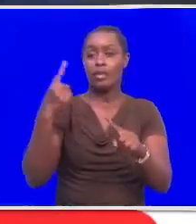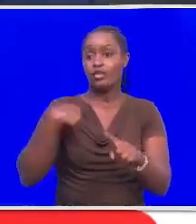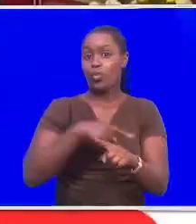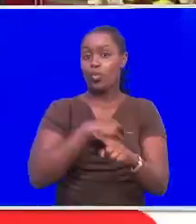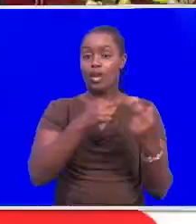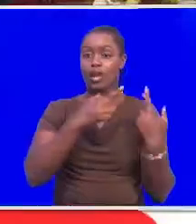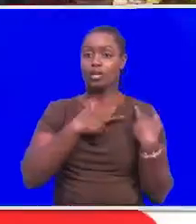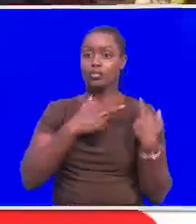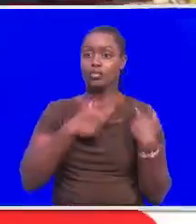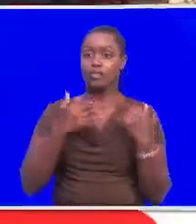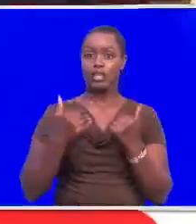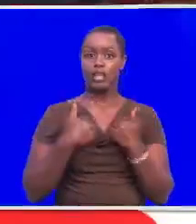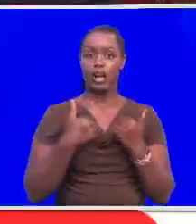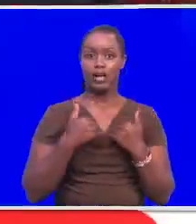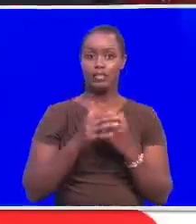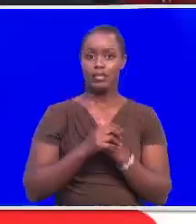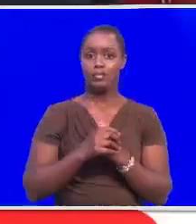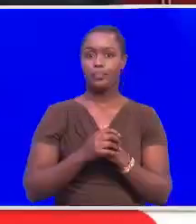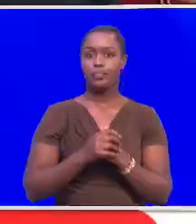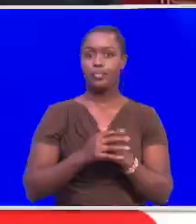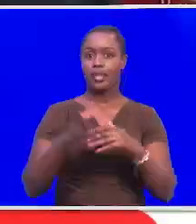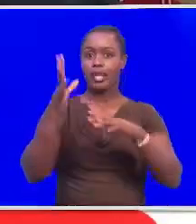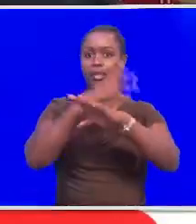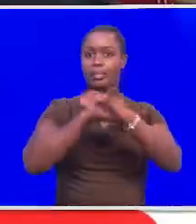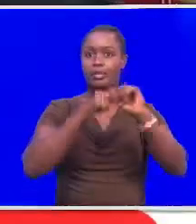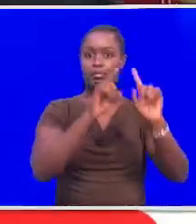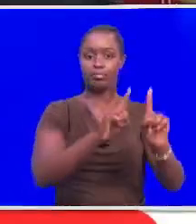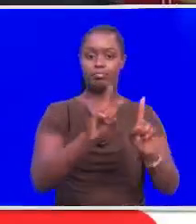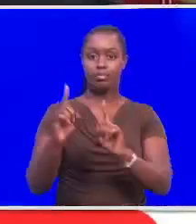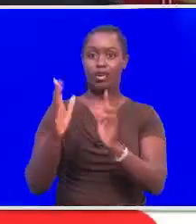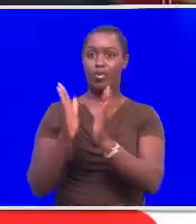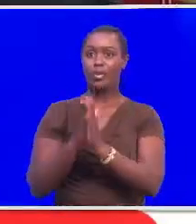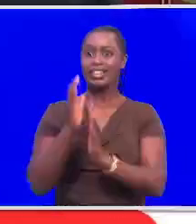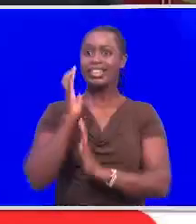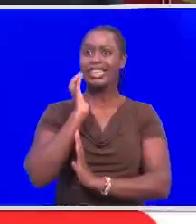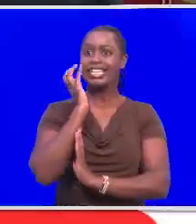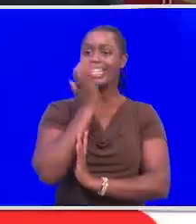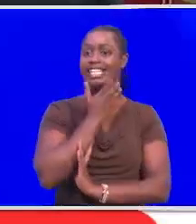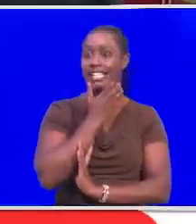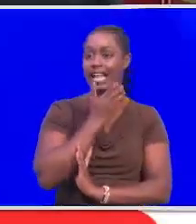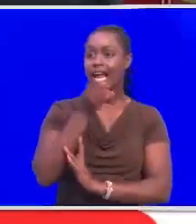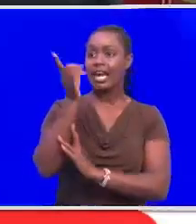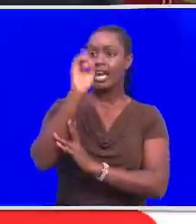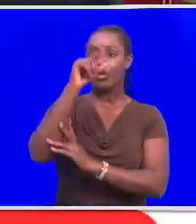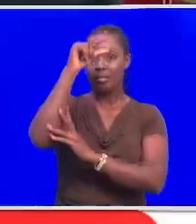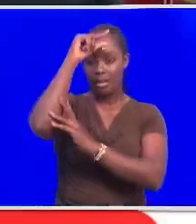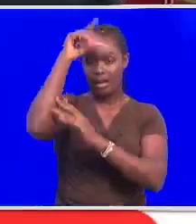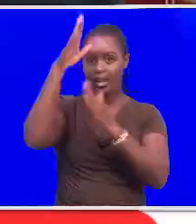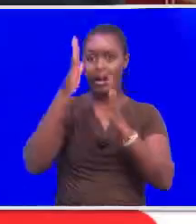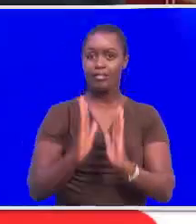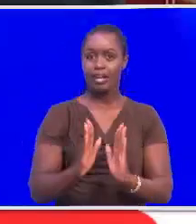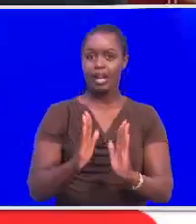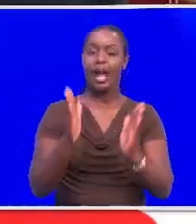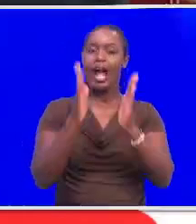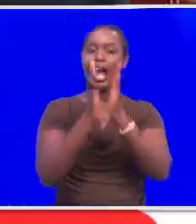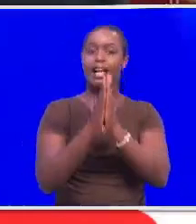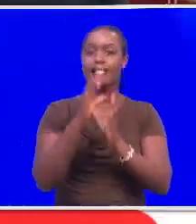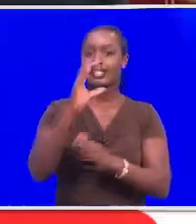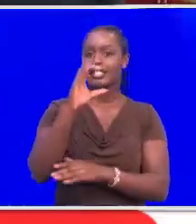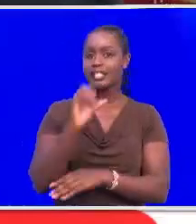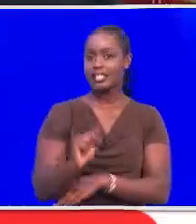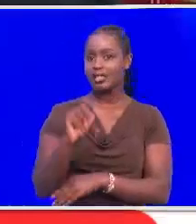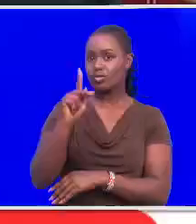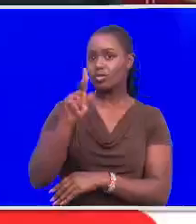The president accompanied by Deputy President Rigathi Gachagua, Nairobi Governor Johnson Sakaja, Cabinet